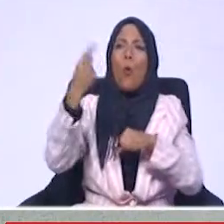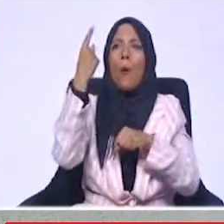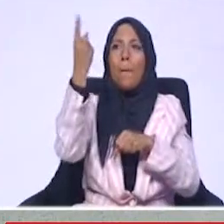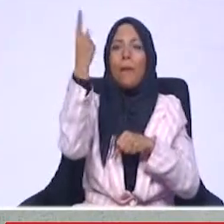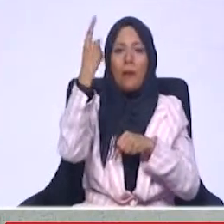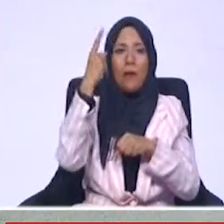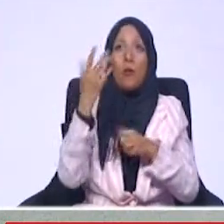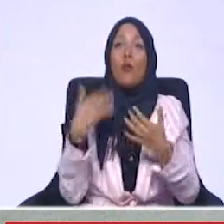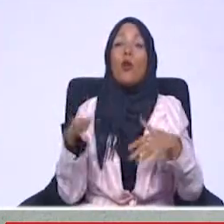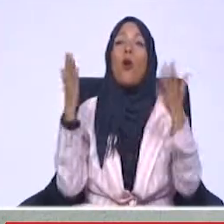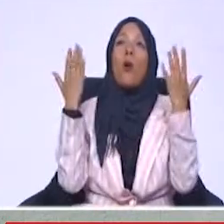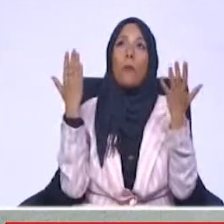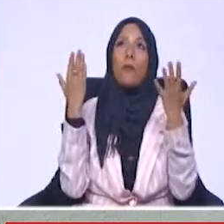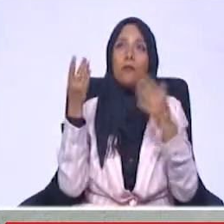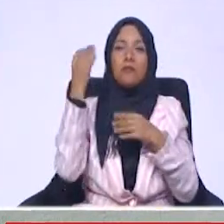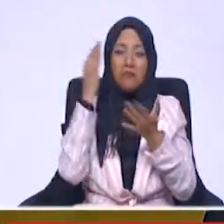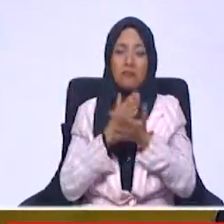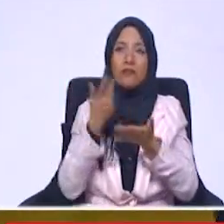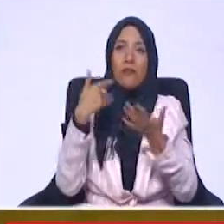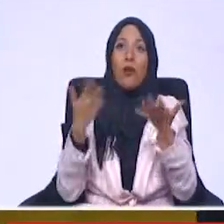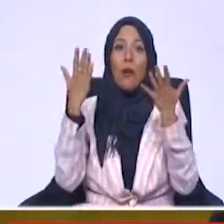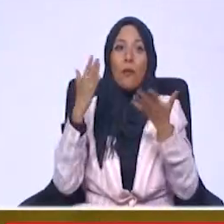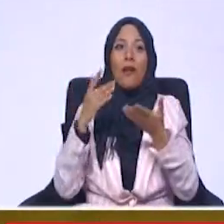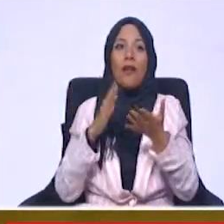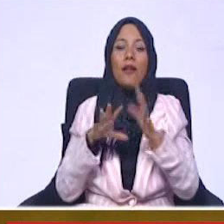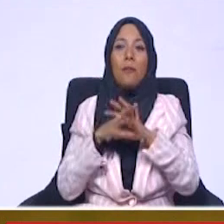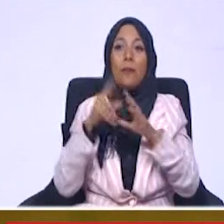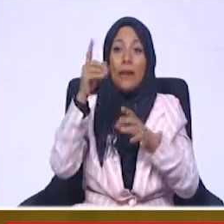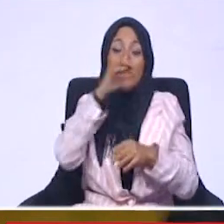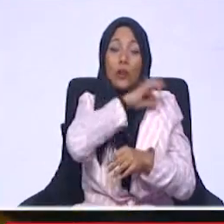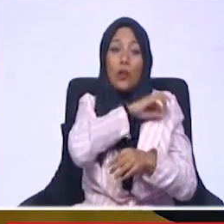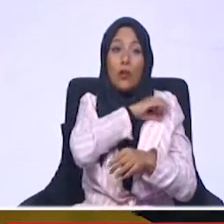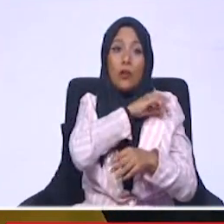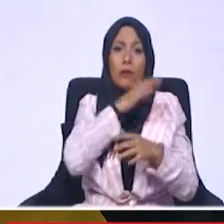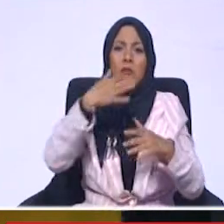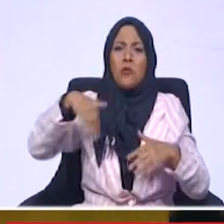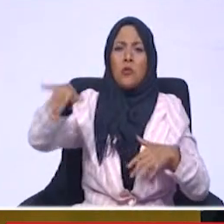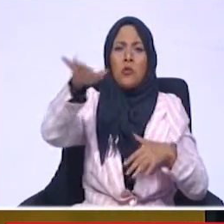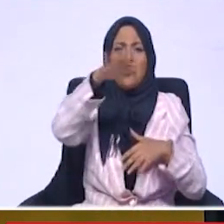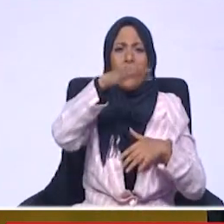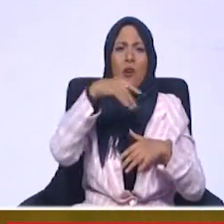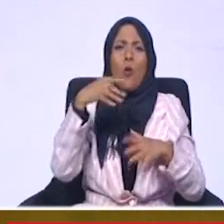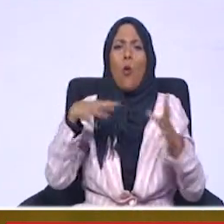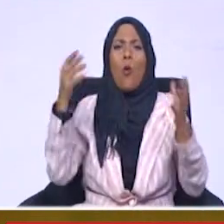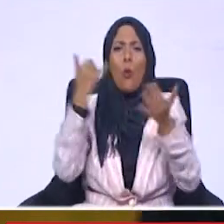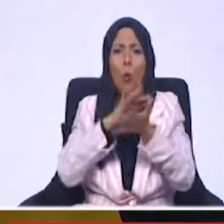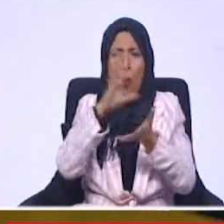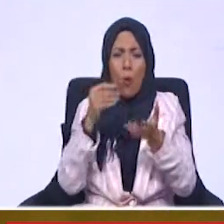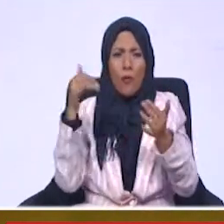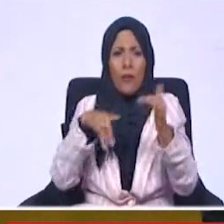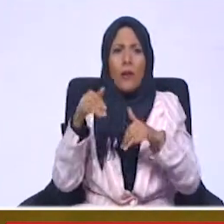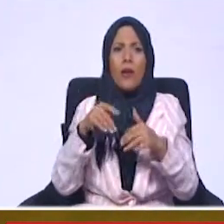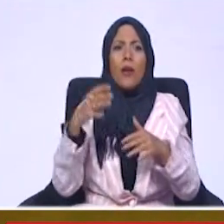يا رب يا رب رضاك خير لي من الدنيا وما فيها يا